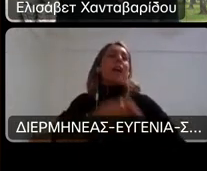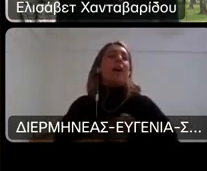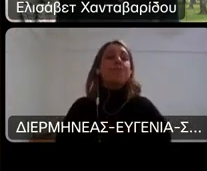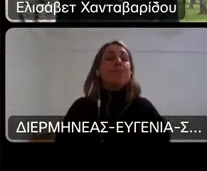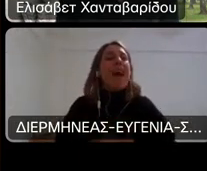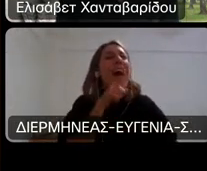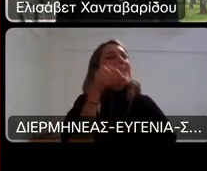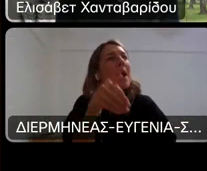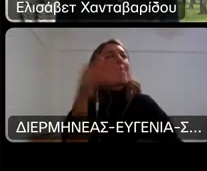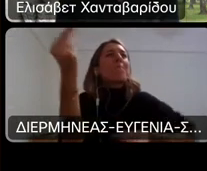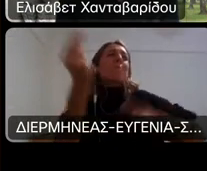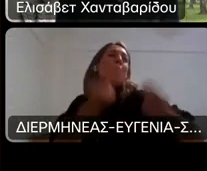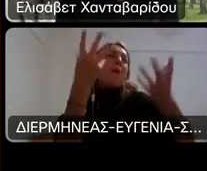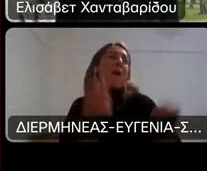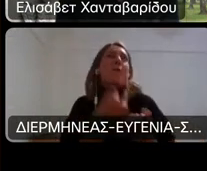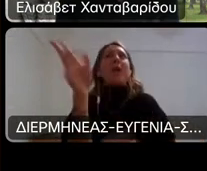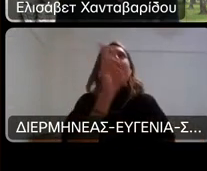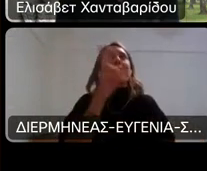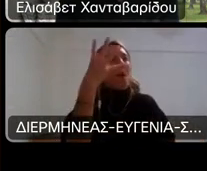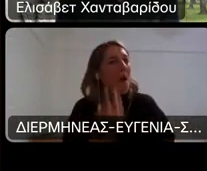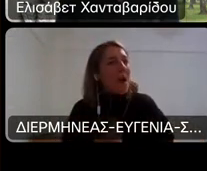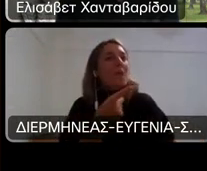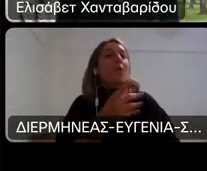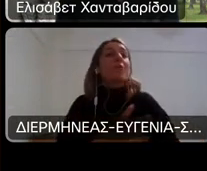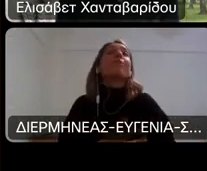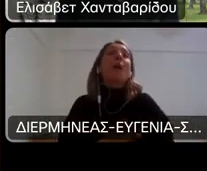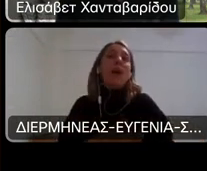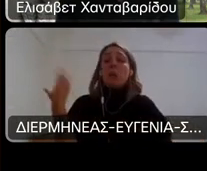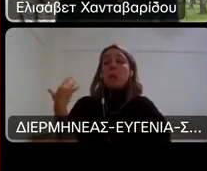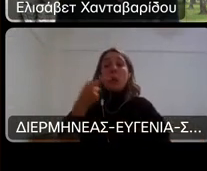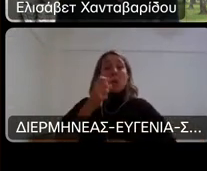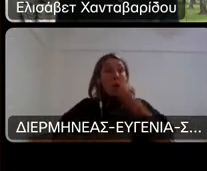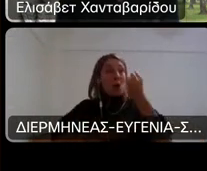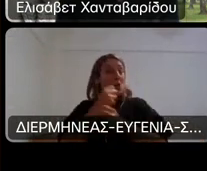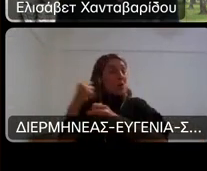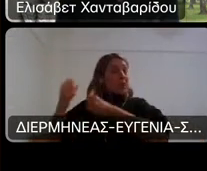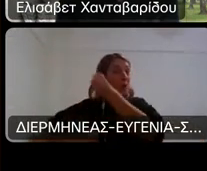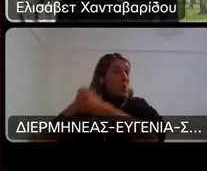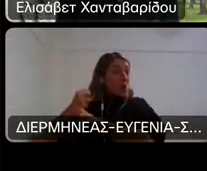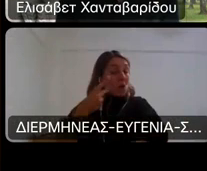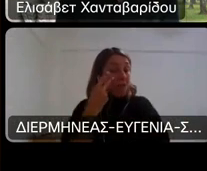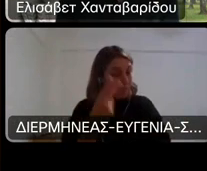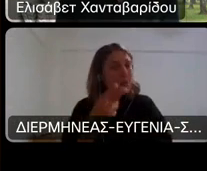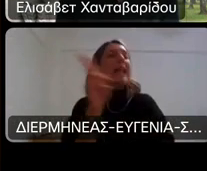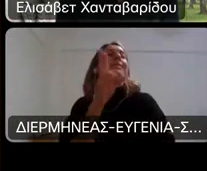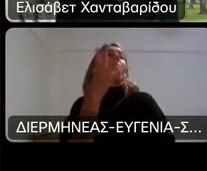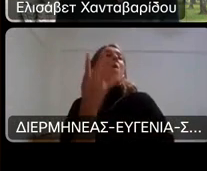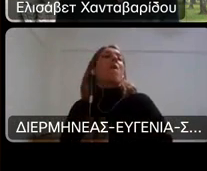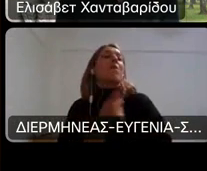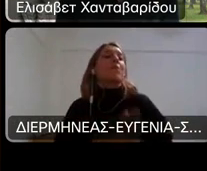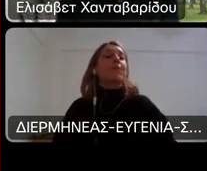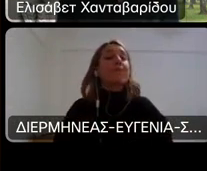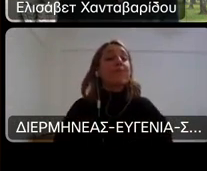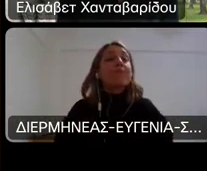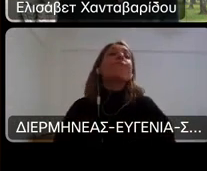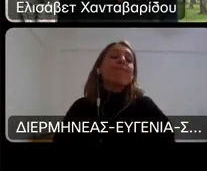κάποια προβλήματα, περιέχουν ρατσισμό από ό,τι συνειδητοποιούμε τα τελευταία χρόνια. Και προφανώς, εκτός από το δικό μας